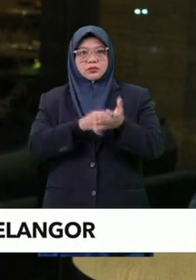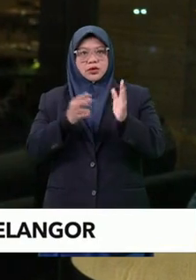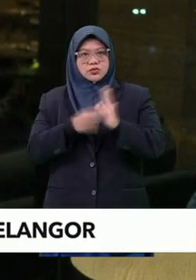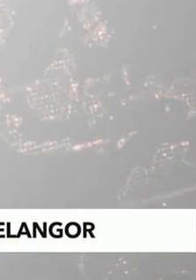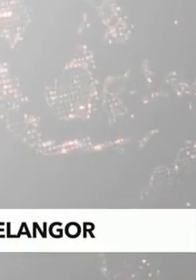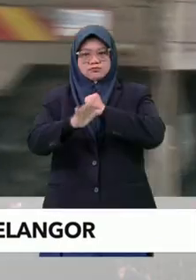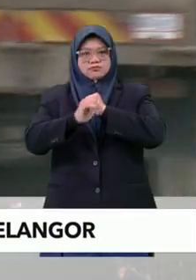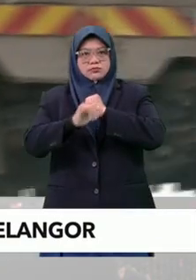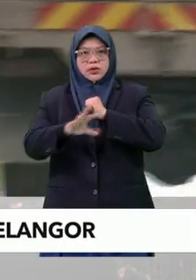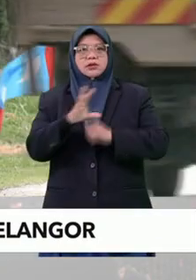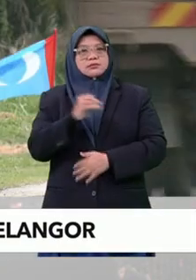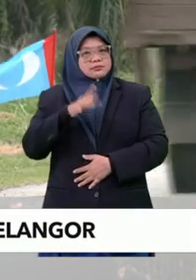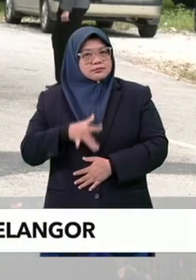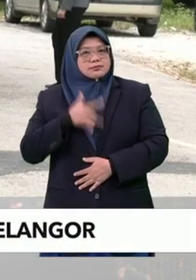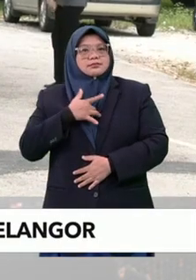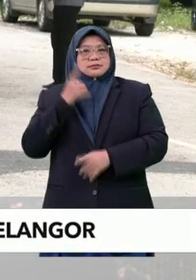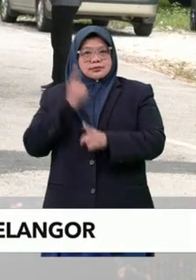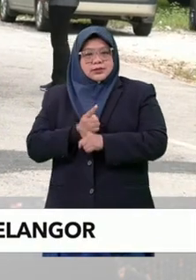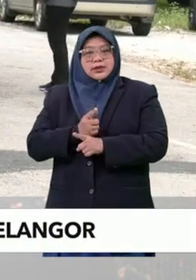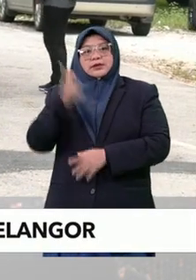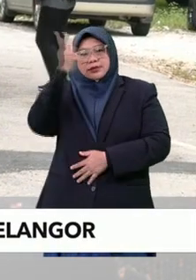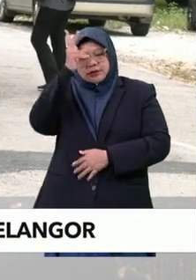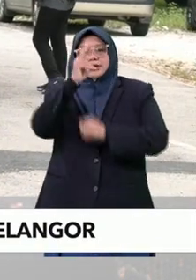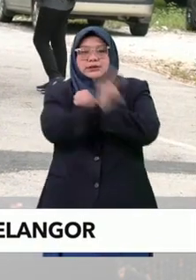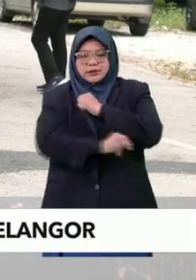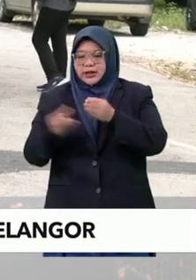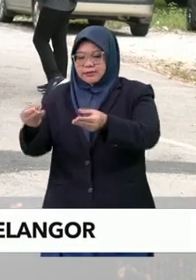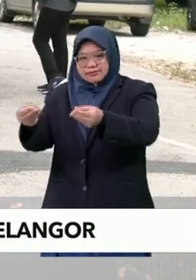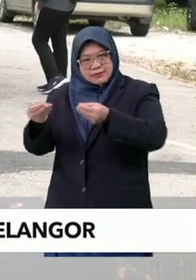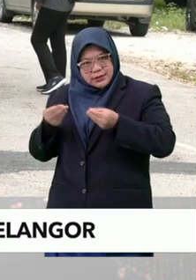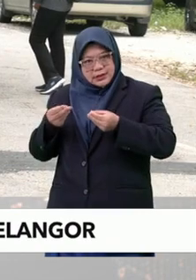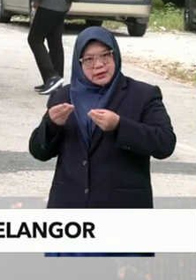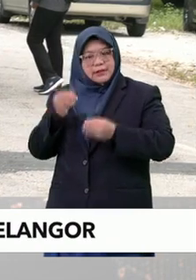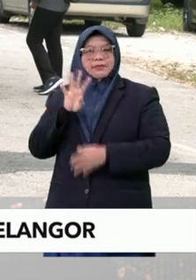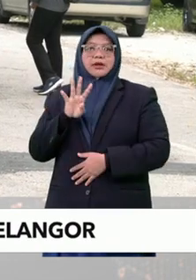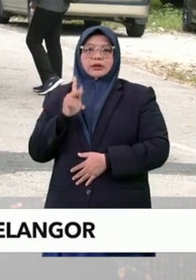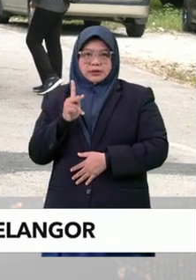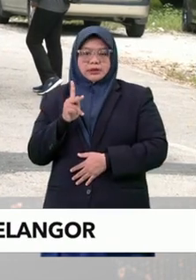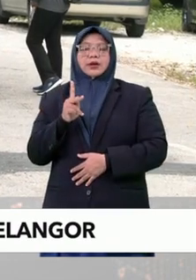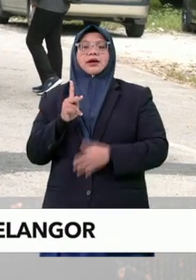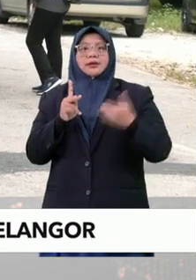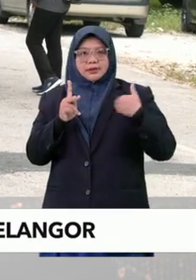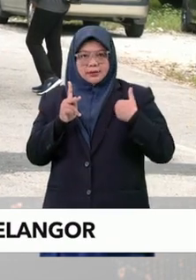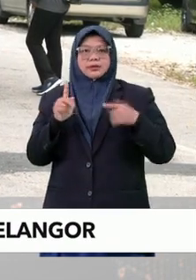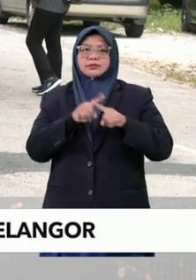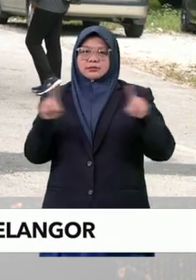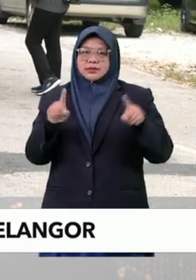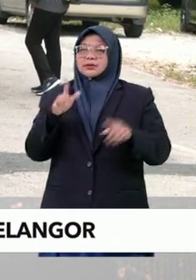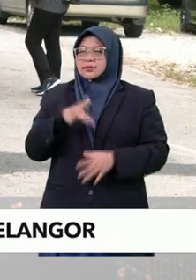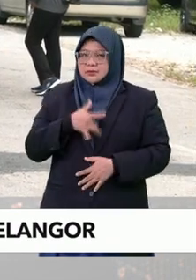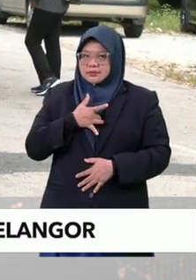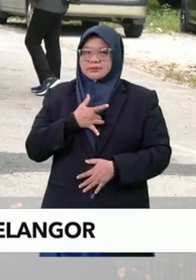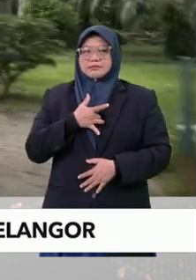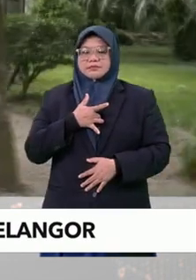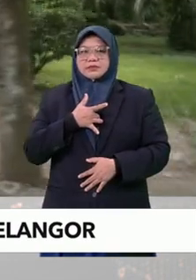mereka merasakan meskipun kerajaan Negeri telah memberikan pampasan 4000 Ringgit begitu tetapi mereka merasakan